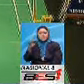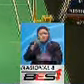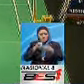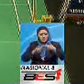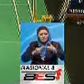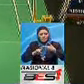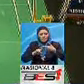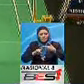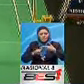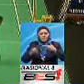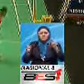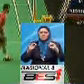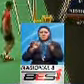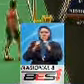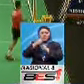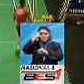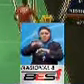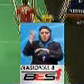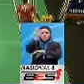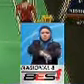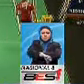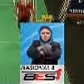2119 beruk